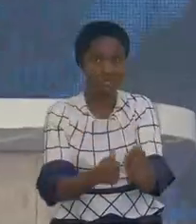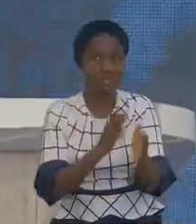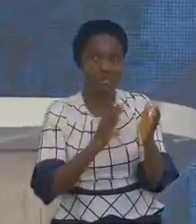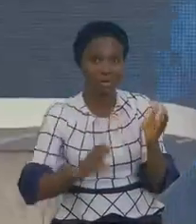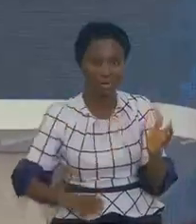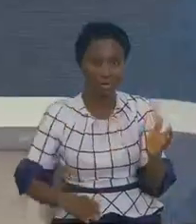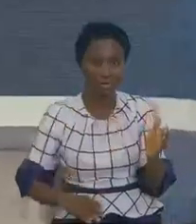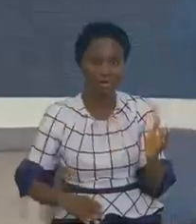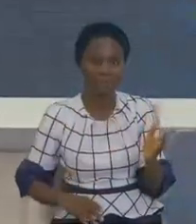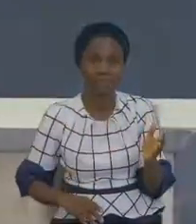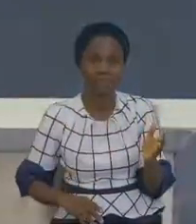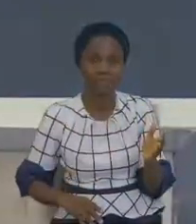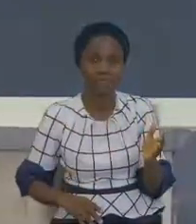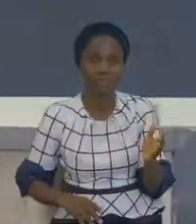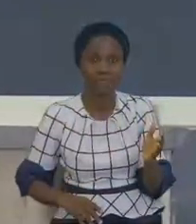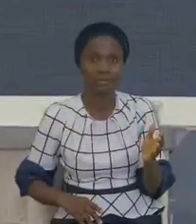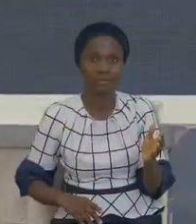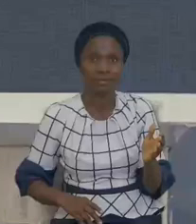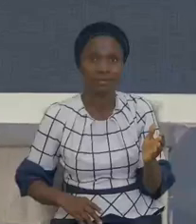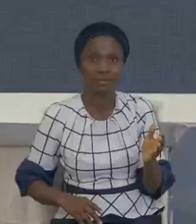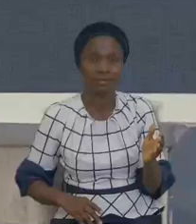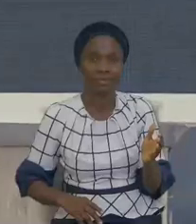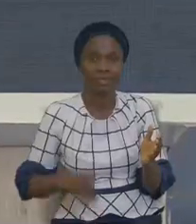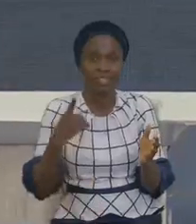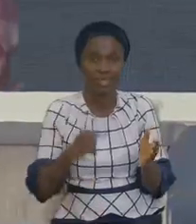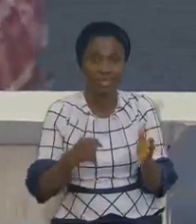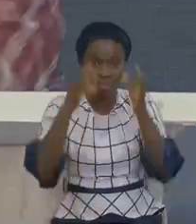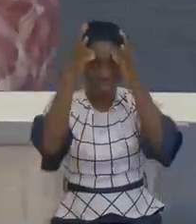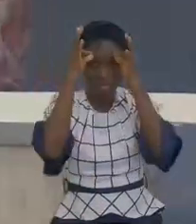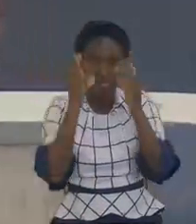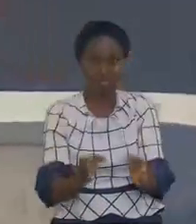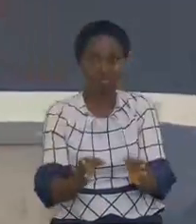Il y a la dévotion à la voix de l'Éternel.